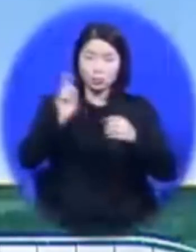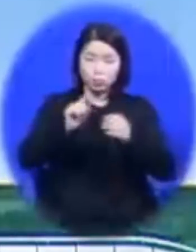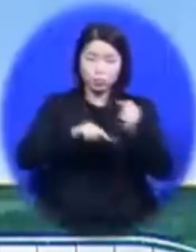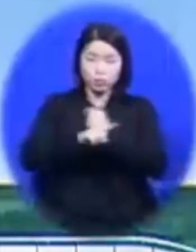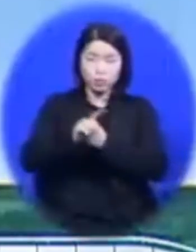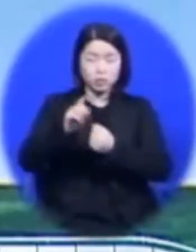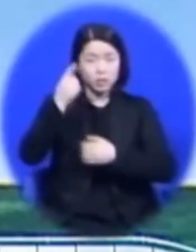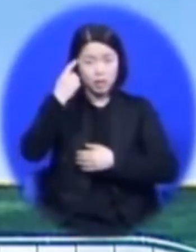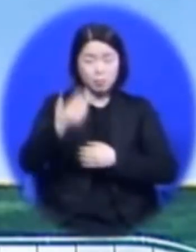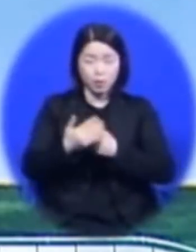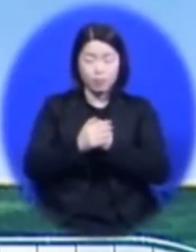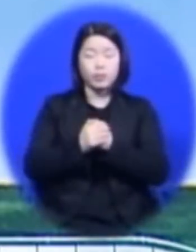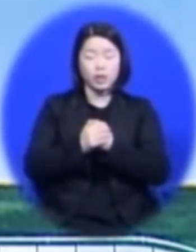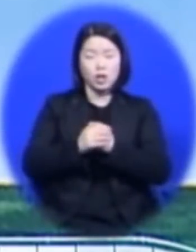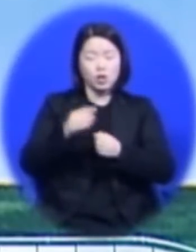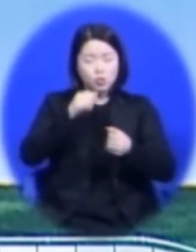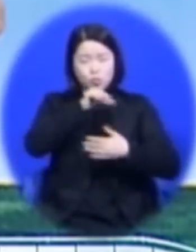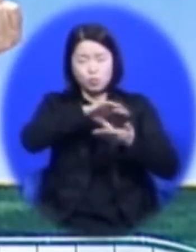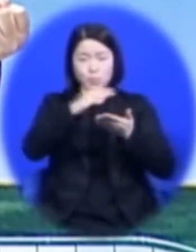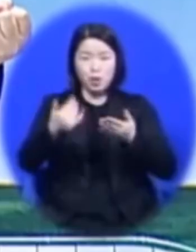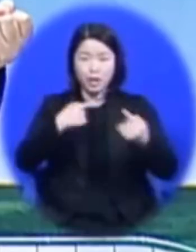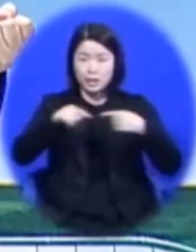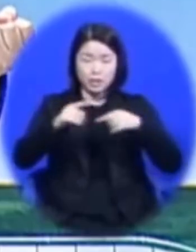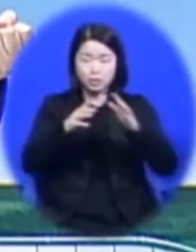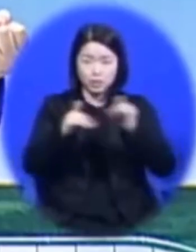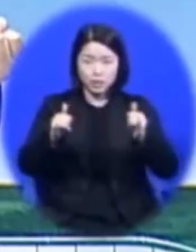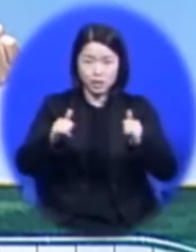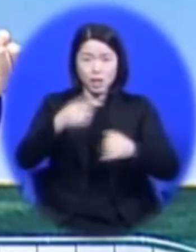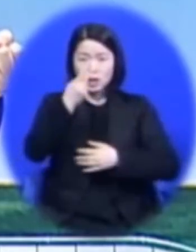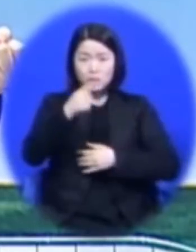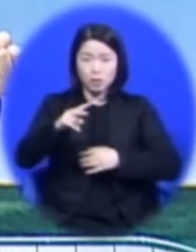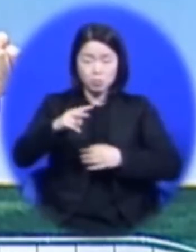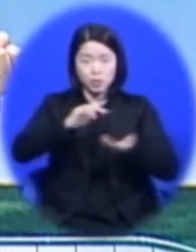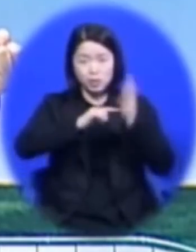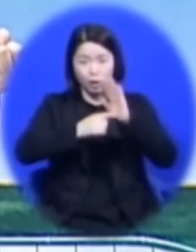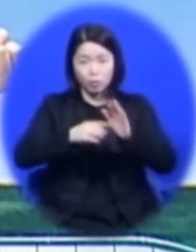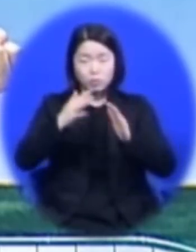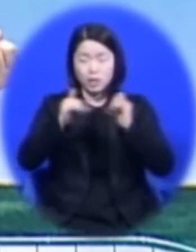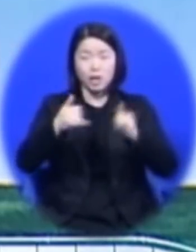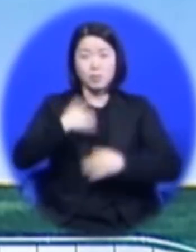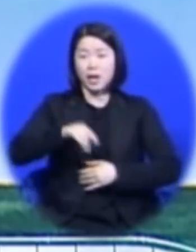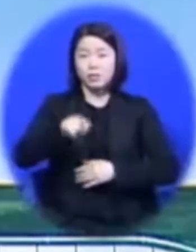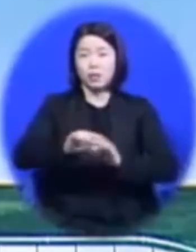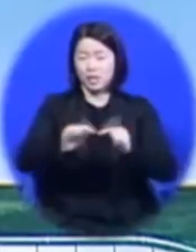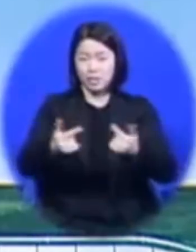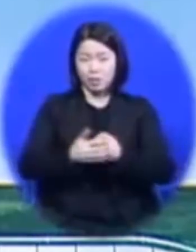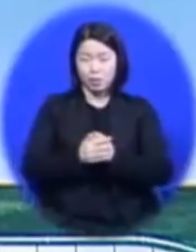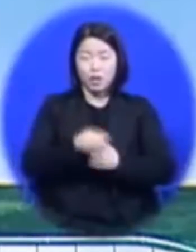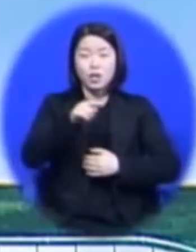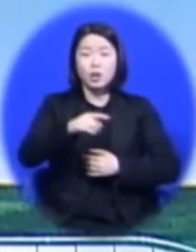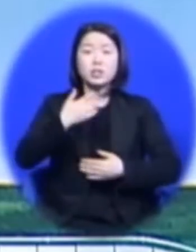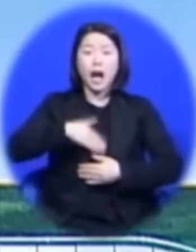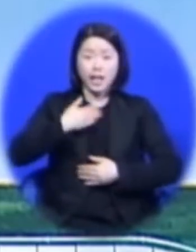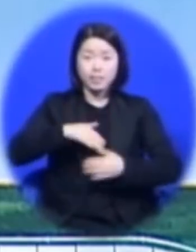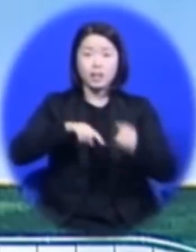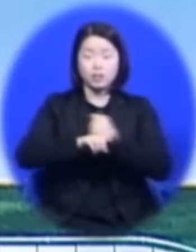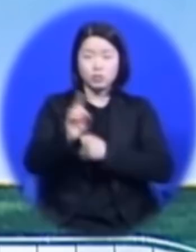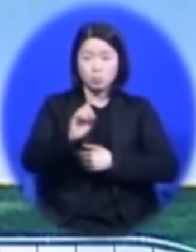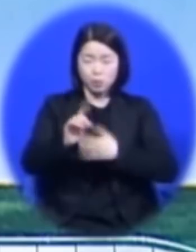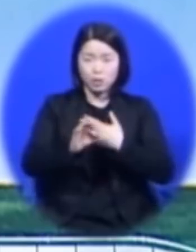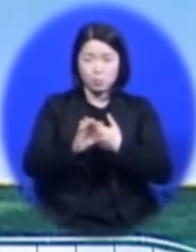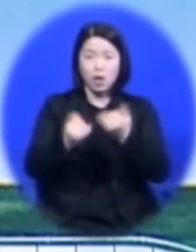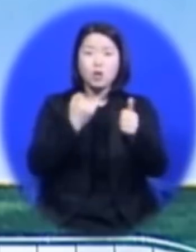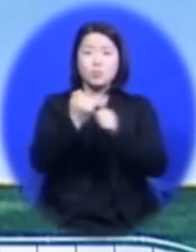유명한 정치인 을 알고 유명한 연예인 를 아는 것을 말하는게 아닙니다 여기서 안다는 것은 부모